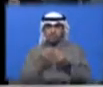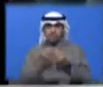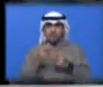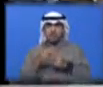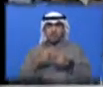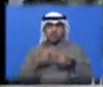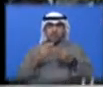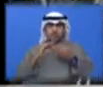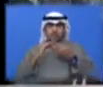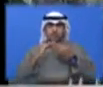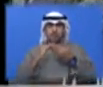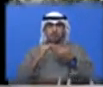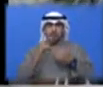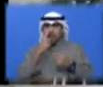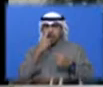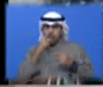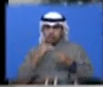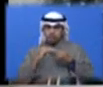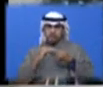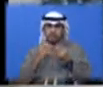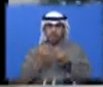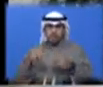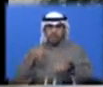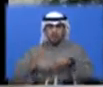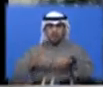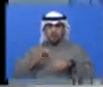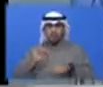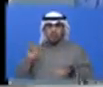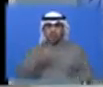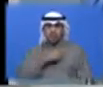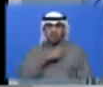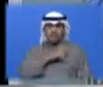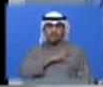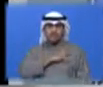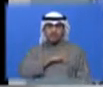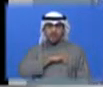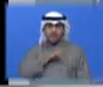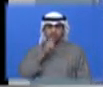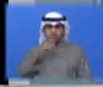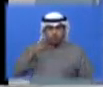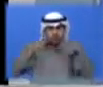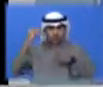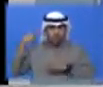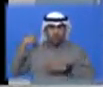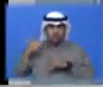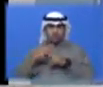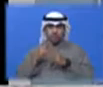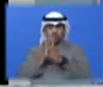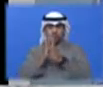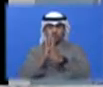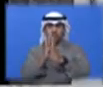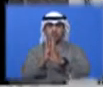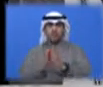المتاحة لتقديم أفضل الخدمات رغم الظروف الصعبة، مشيدا بمواقف الكويت الدائمة الداعمة